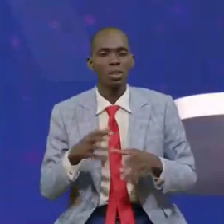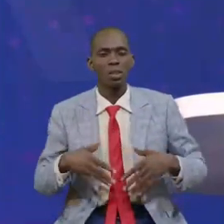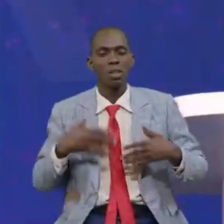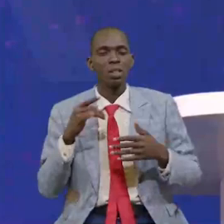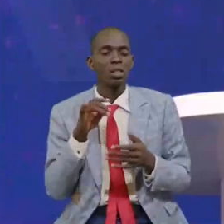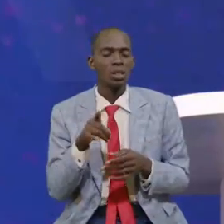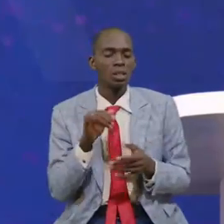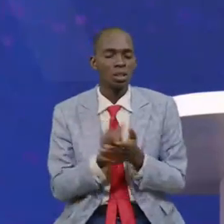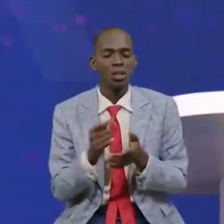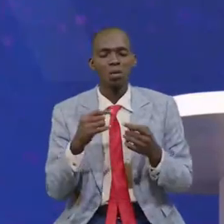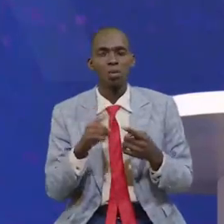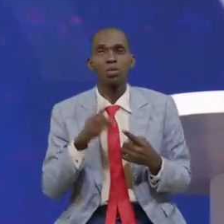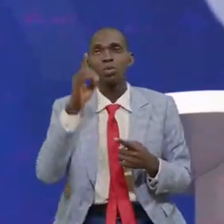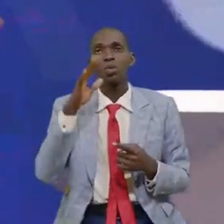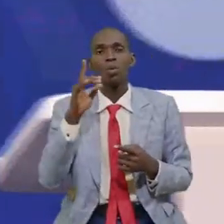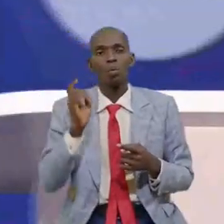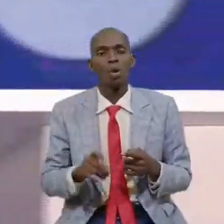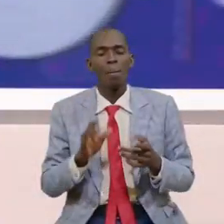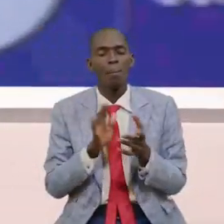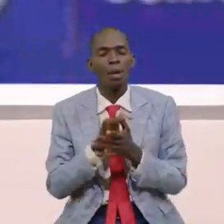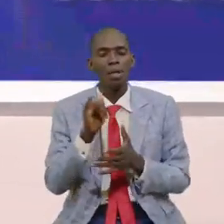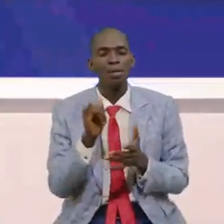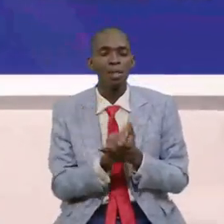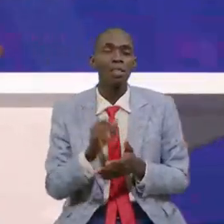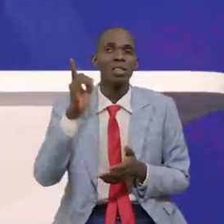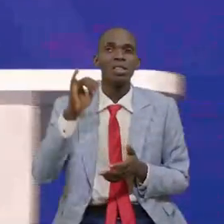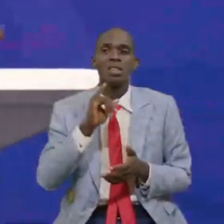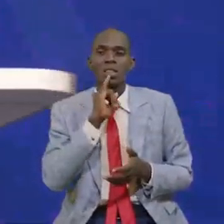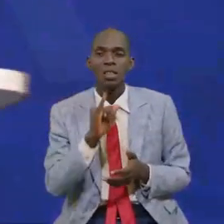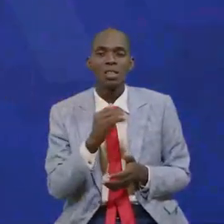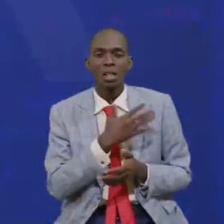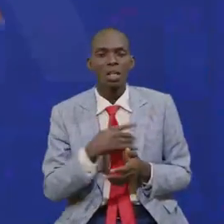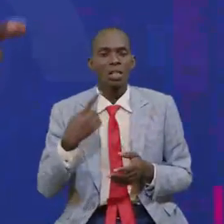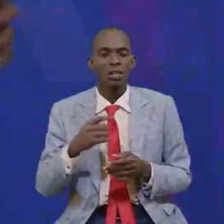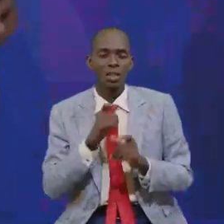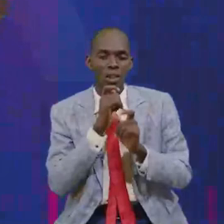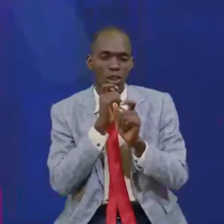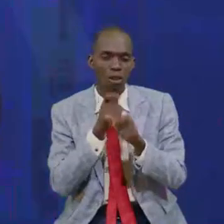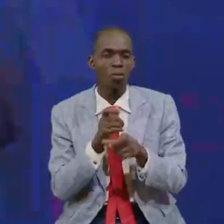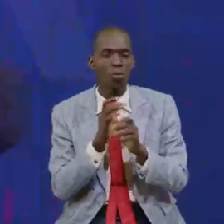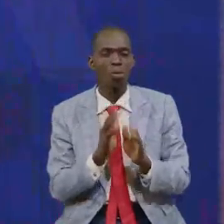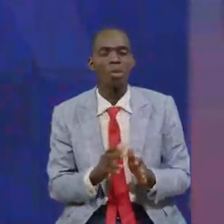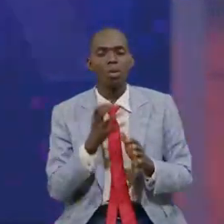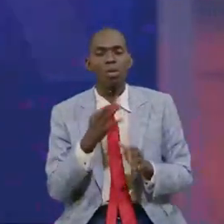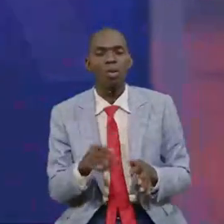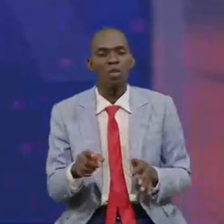doit croire que Dieu est et qu'il est le rémunérateur de ceux qui